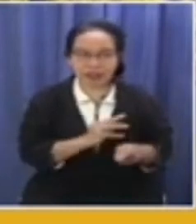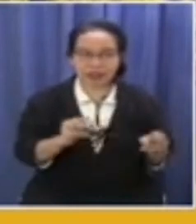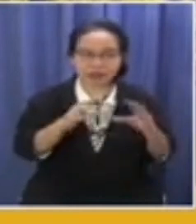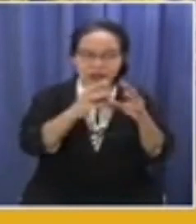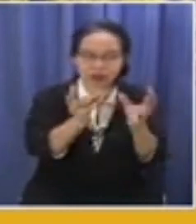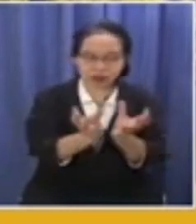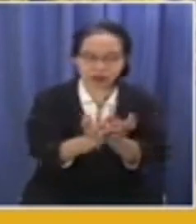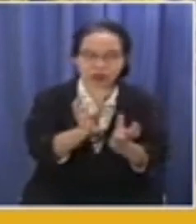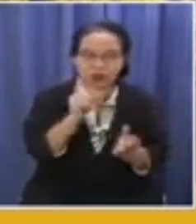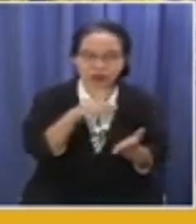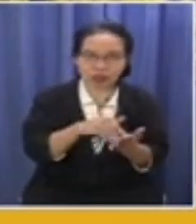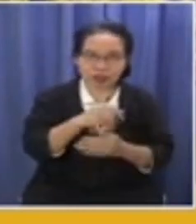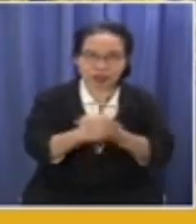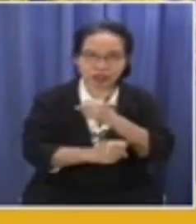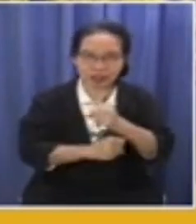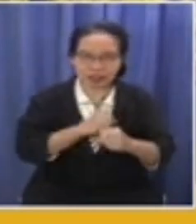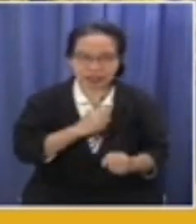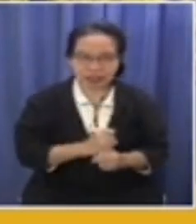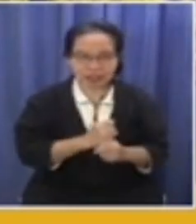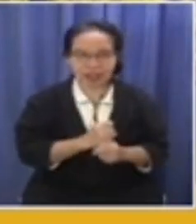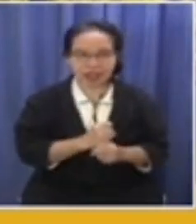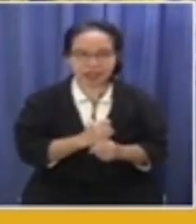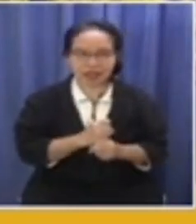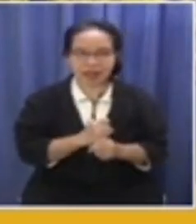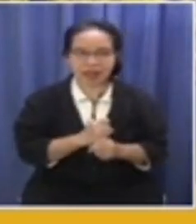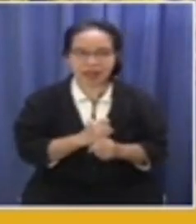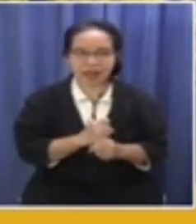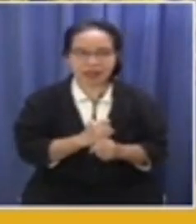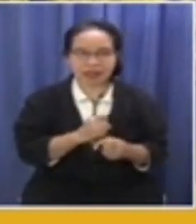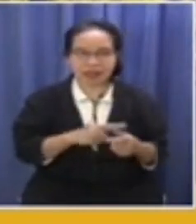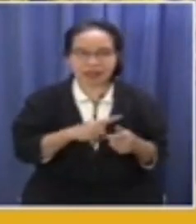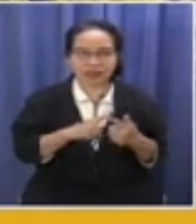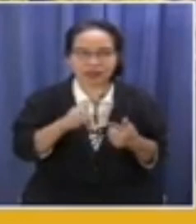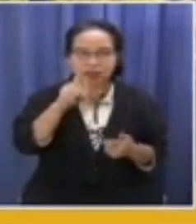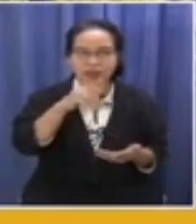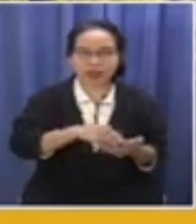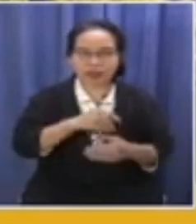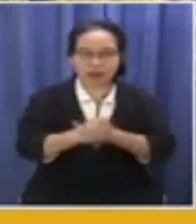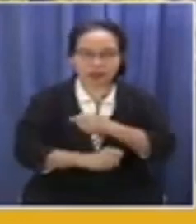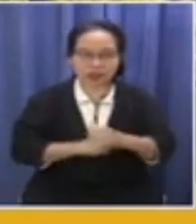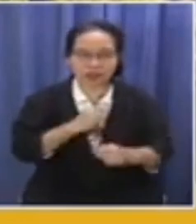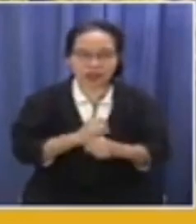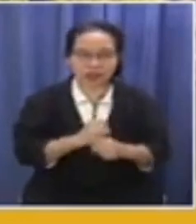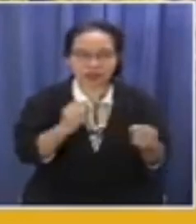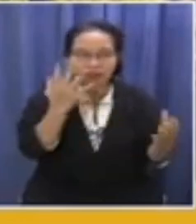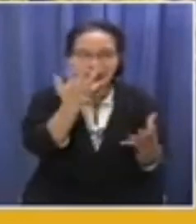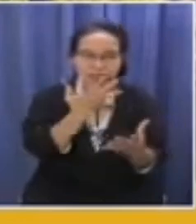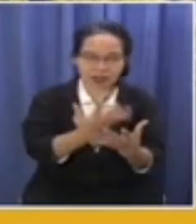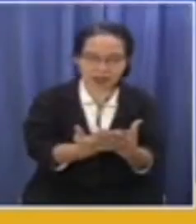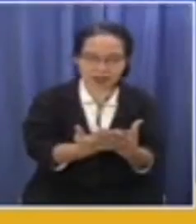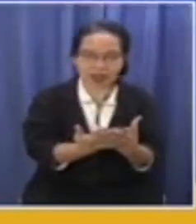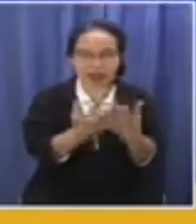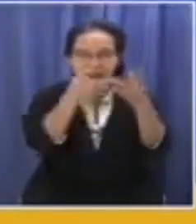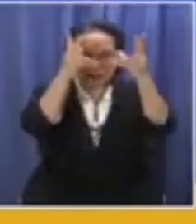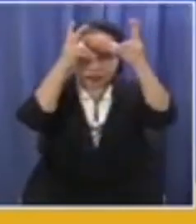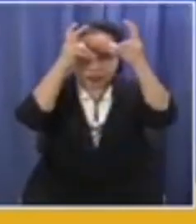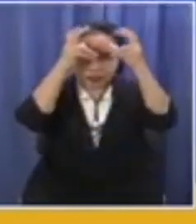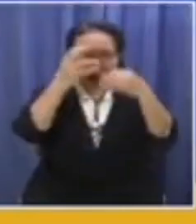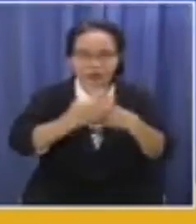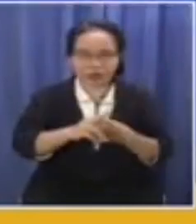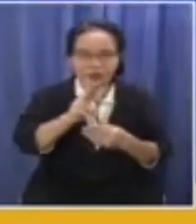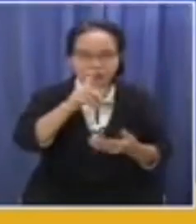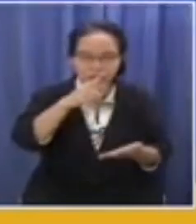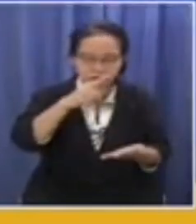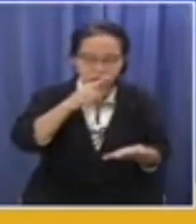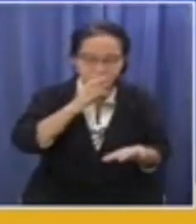sa mundo sa isang lib taon doun sa is libong taon na yon nakakulong naman si Satanas pagkaraan ng